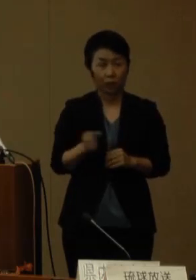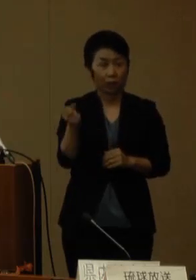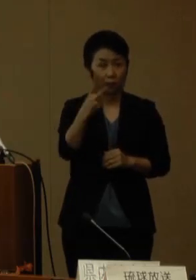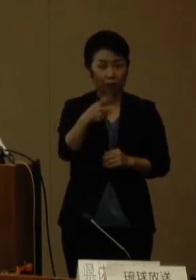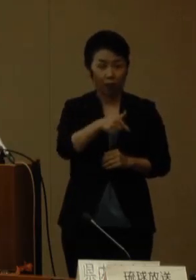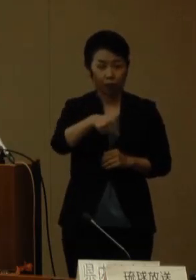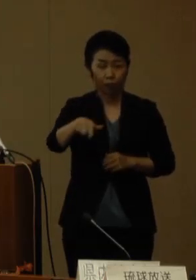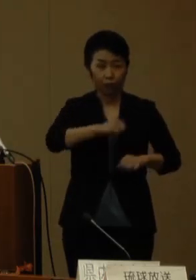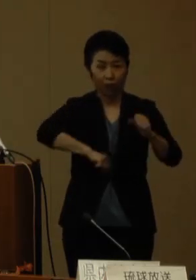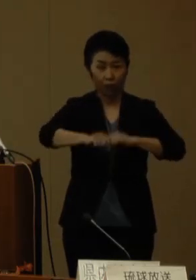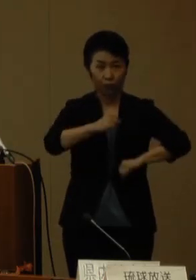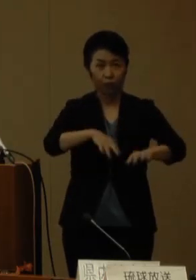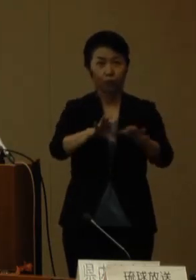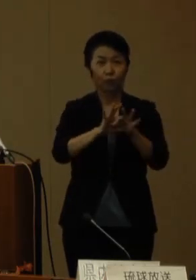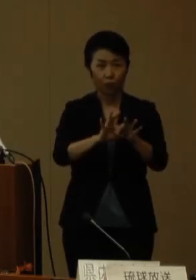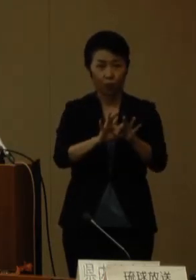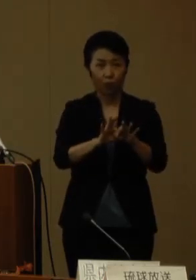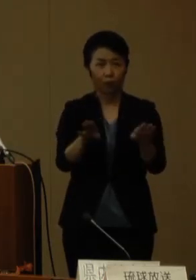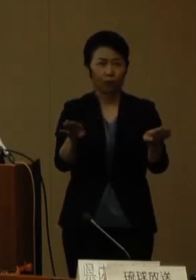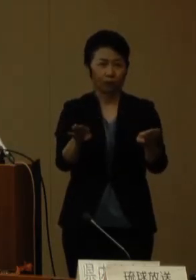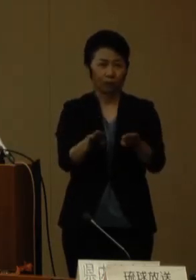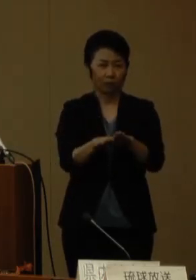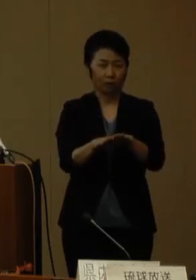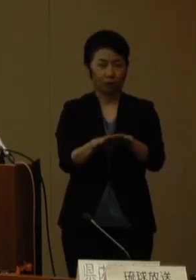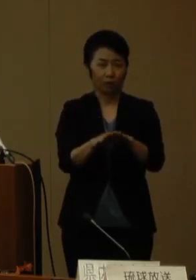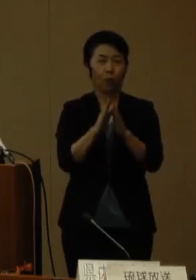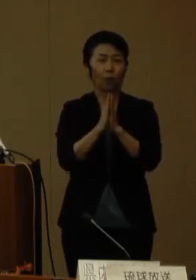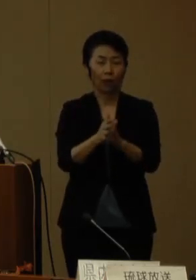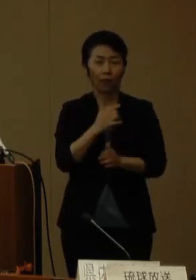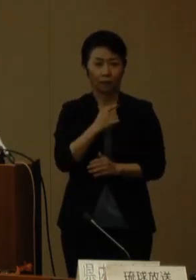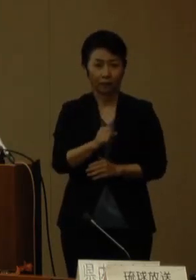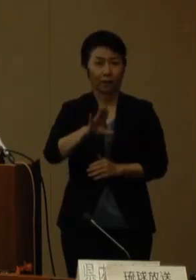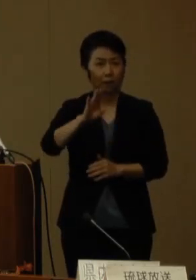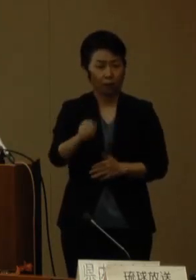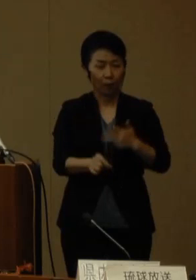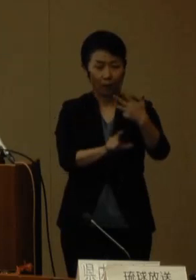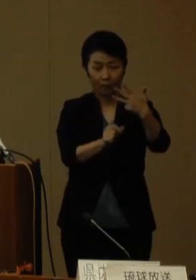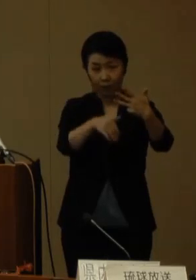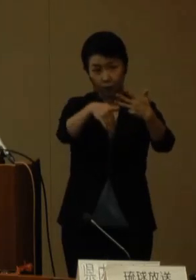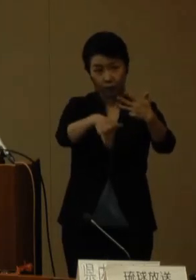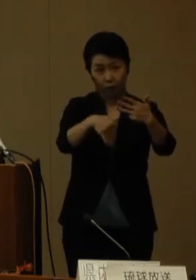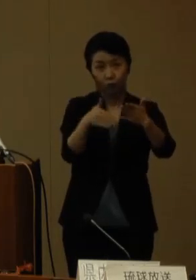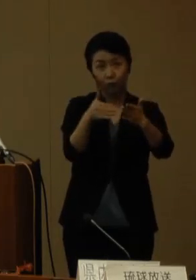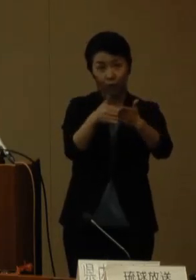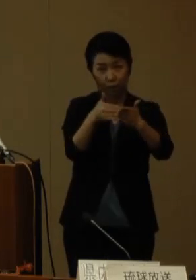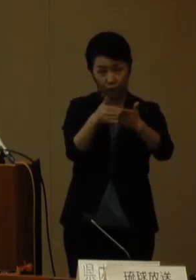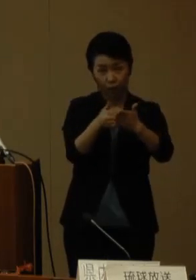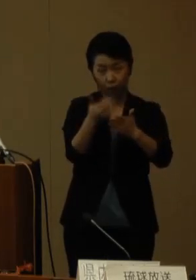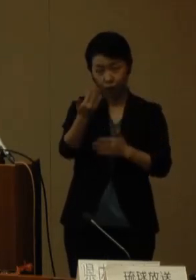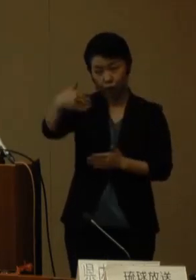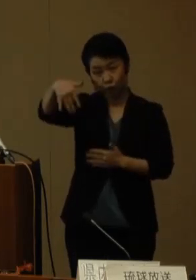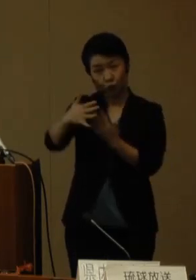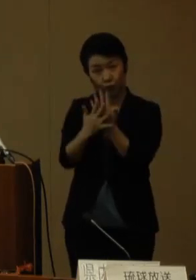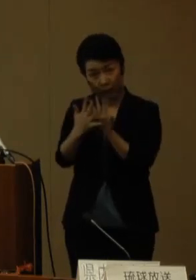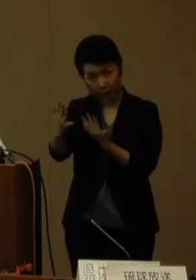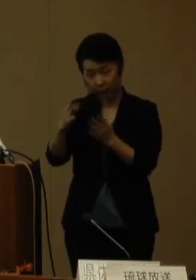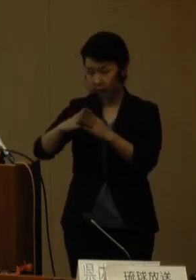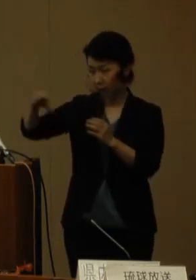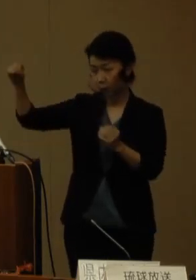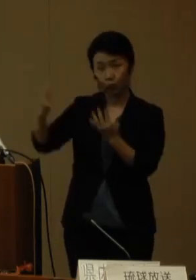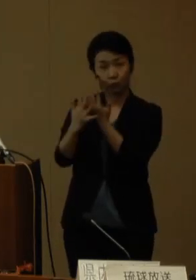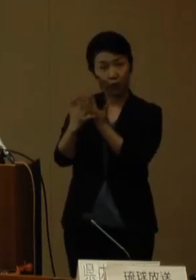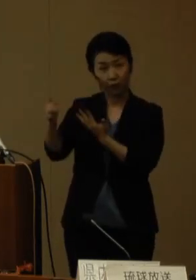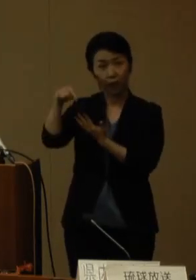ても原則休止としますが、8月末までに開催される九州全国大会の予選を兼ね